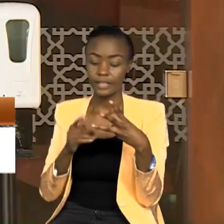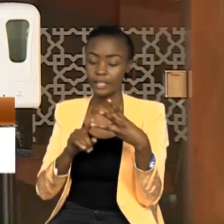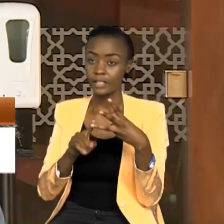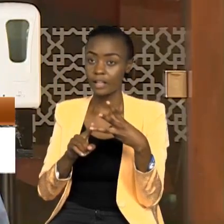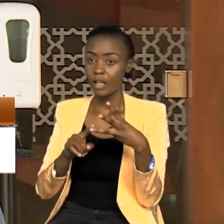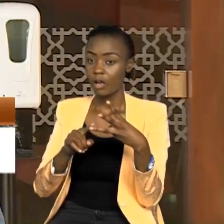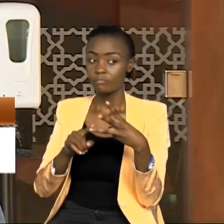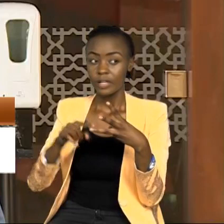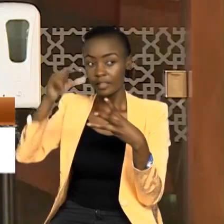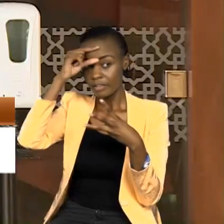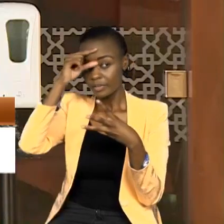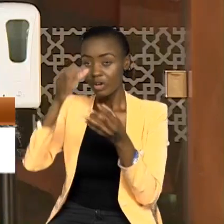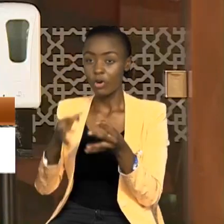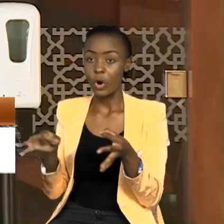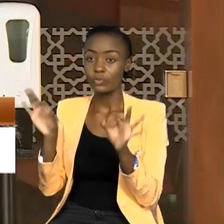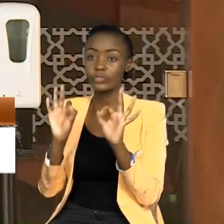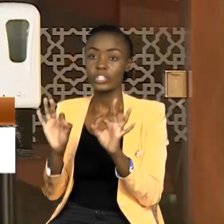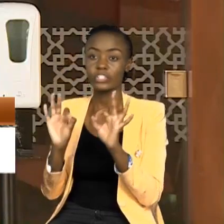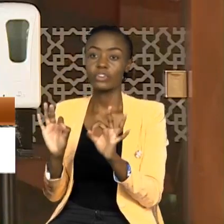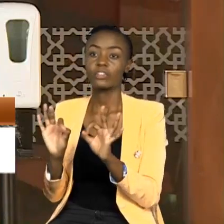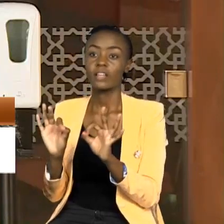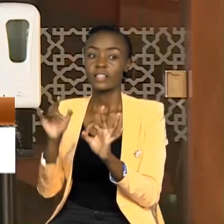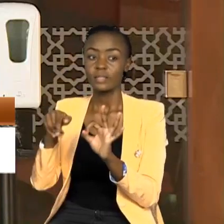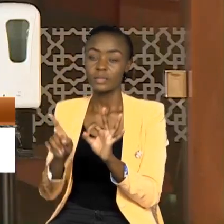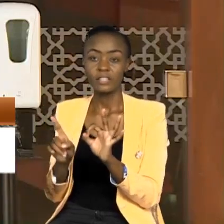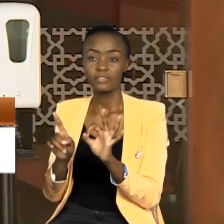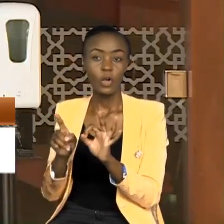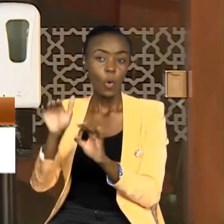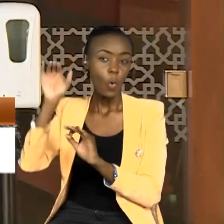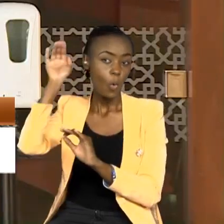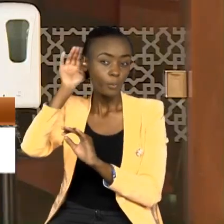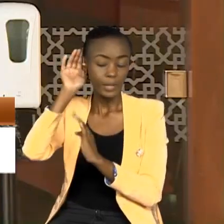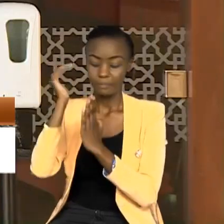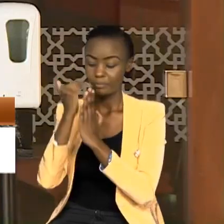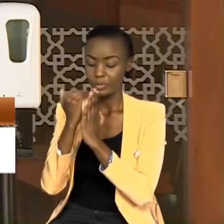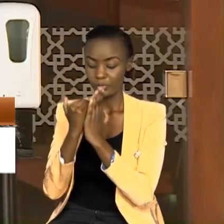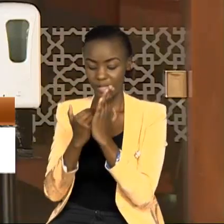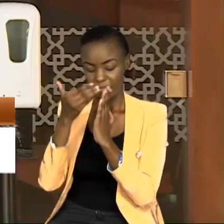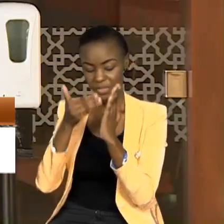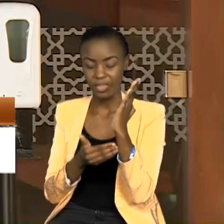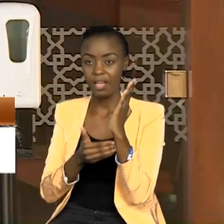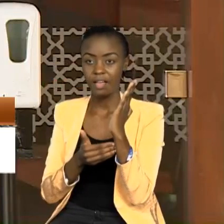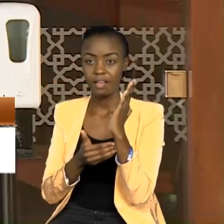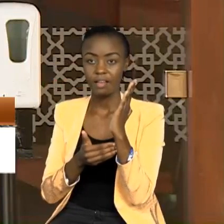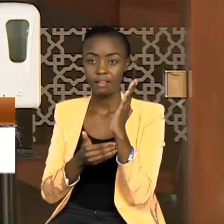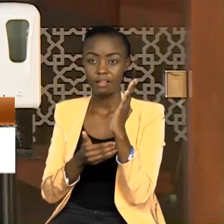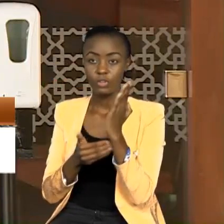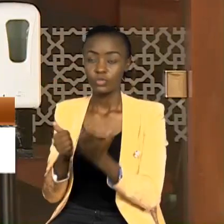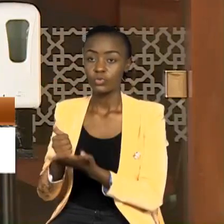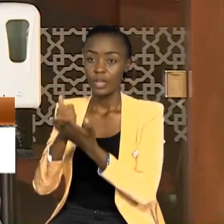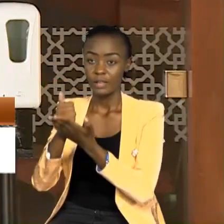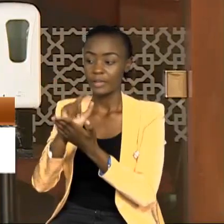maafisa wa serikali walishindwa kufuata utaratibu ambao ulikuwa umeweka kuhakikisha kwamba fedha hizi zinamfikia